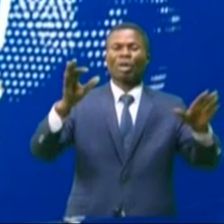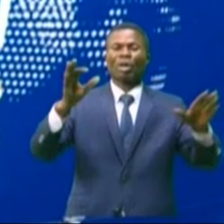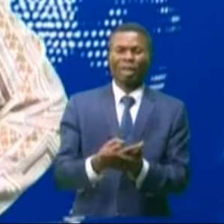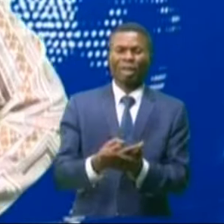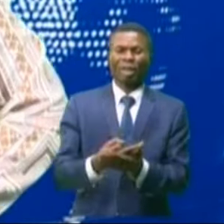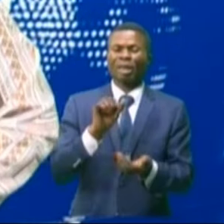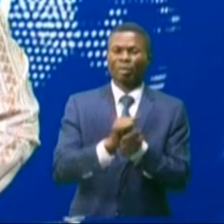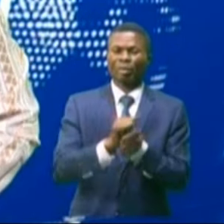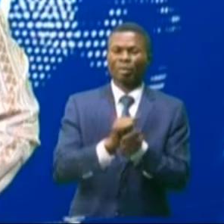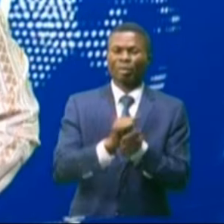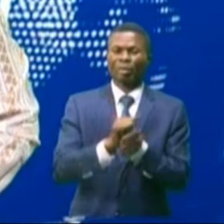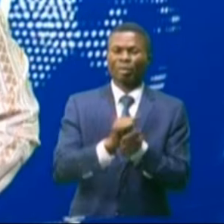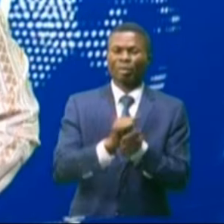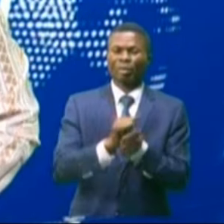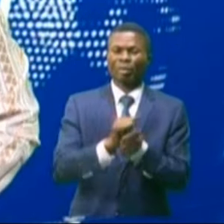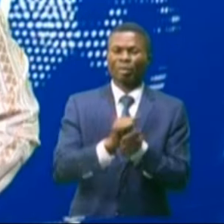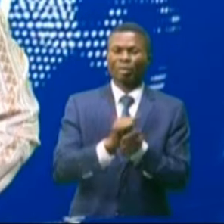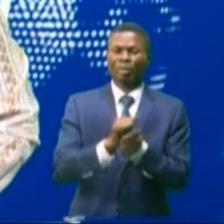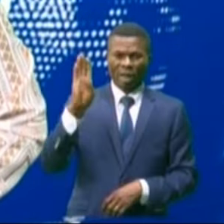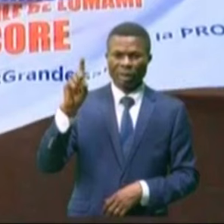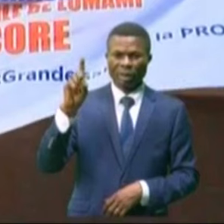à Cabinda. Reportage.